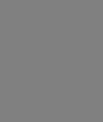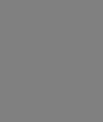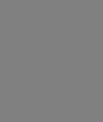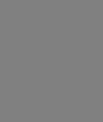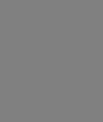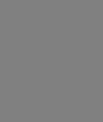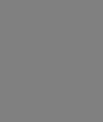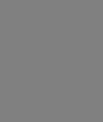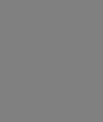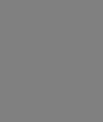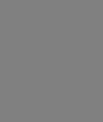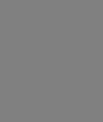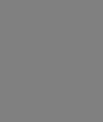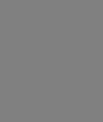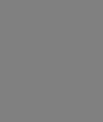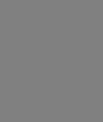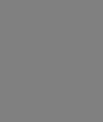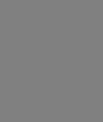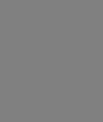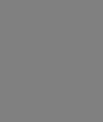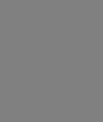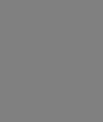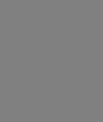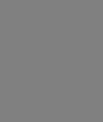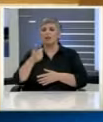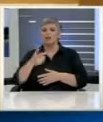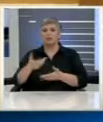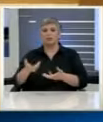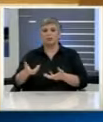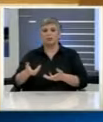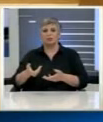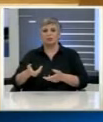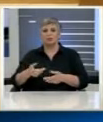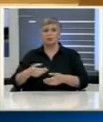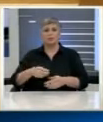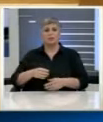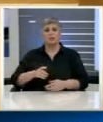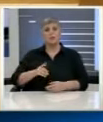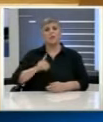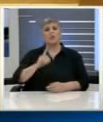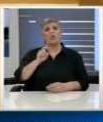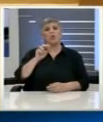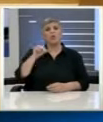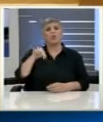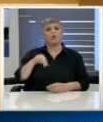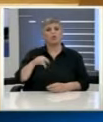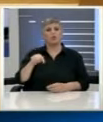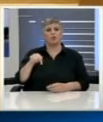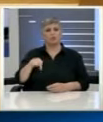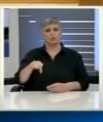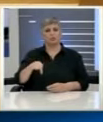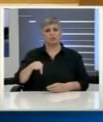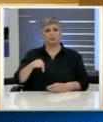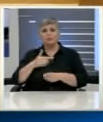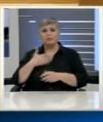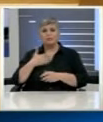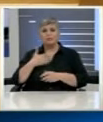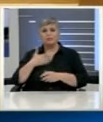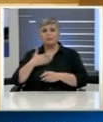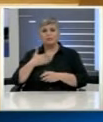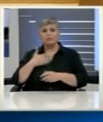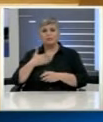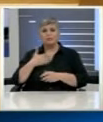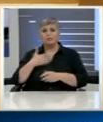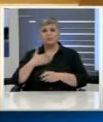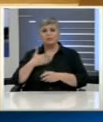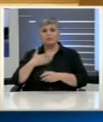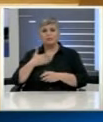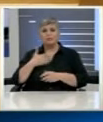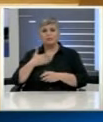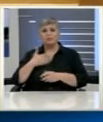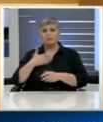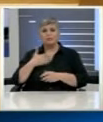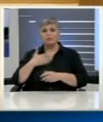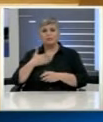οποίο γορς διότι το δούν δεν έκρινε ότι το χρέος είναι βιώσιμο